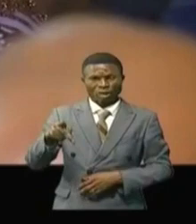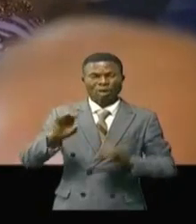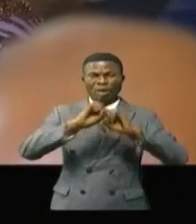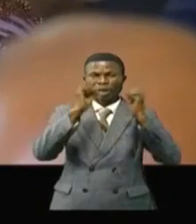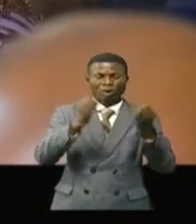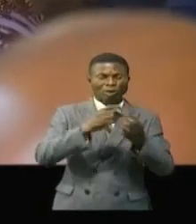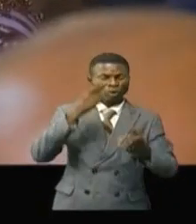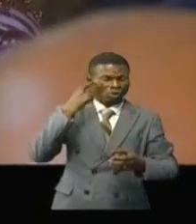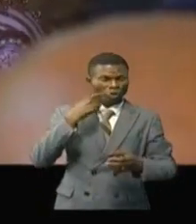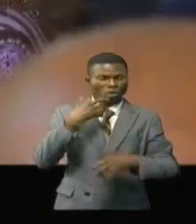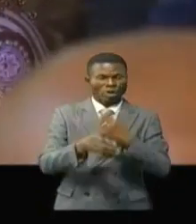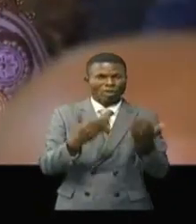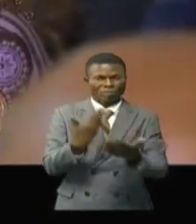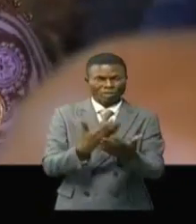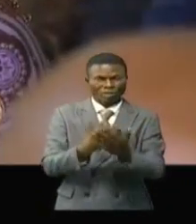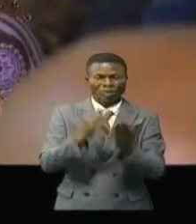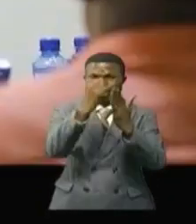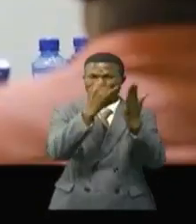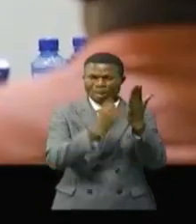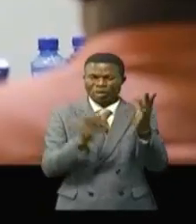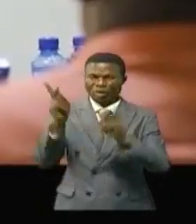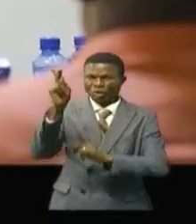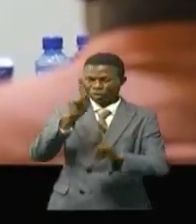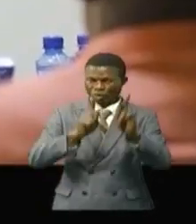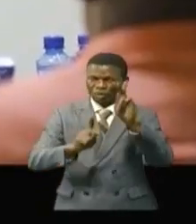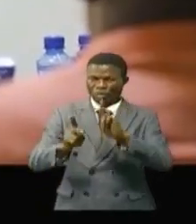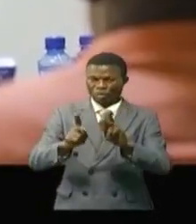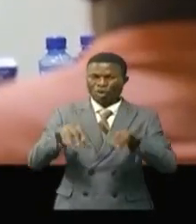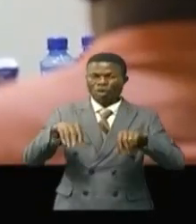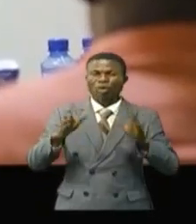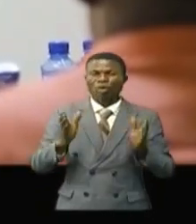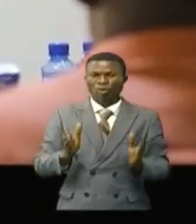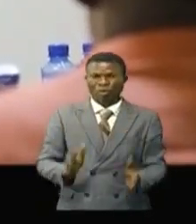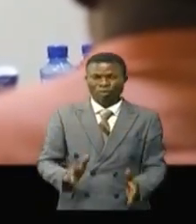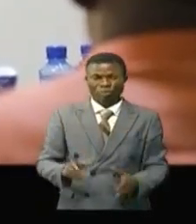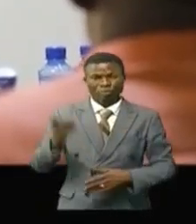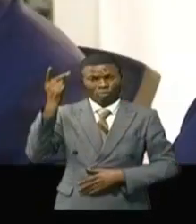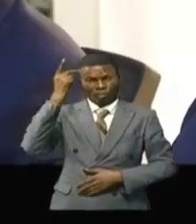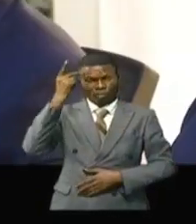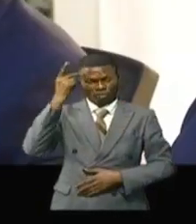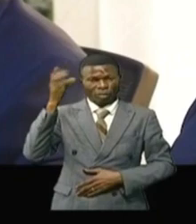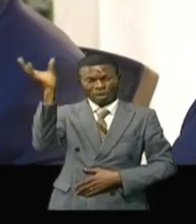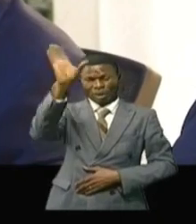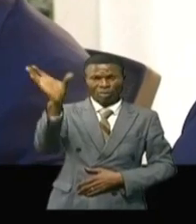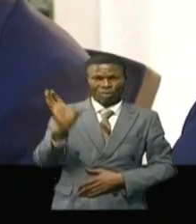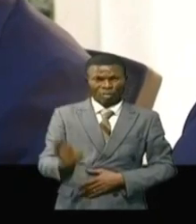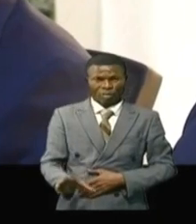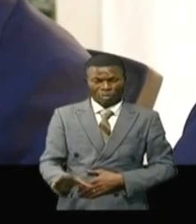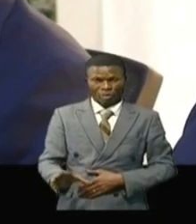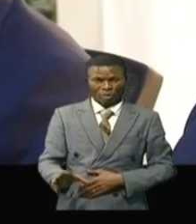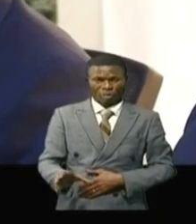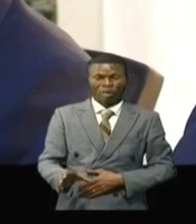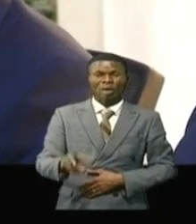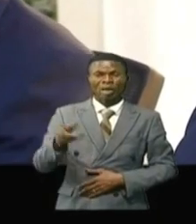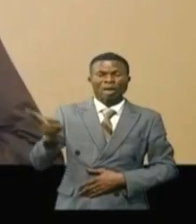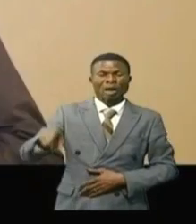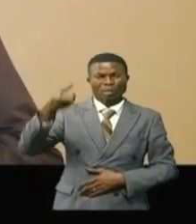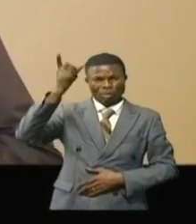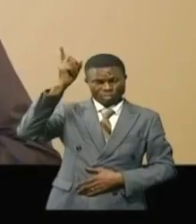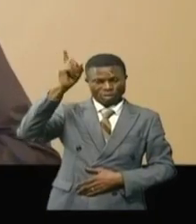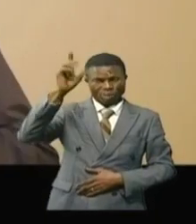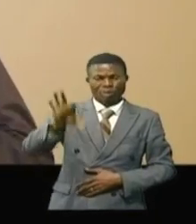pourrait accélérer l'identification de la population congolaise. Kinshasa et Congo central peuvent être des provinces pilotes.